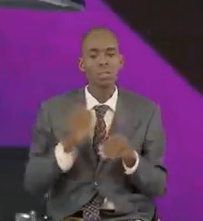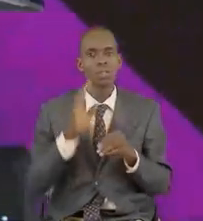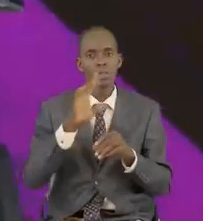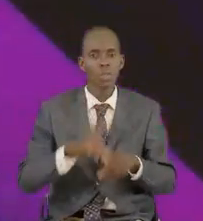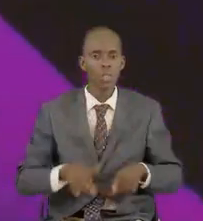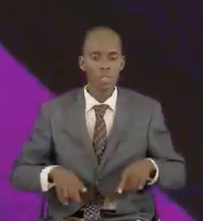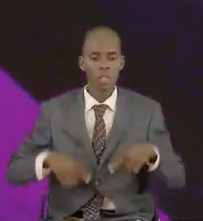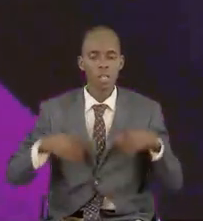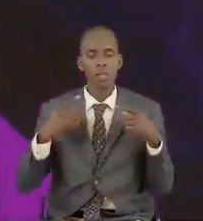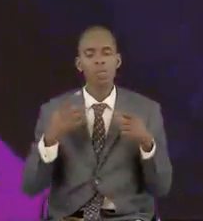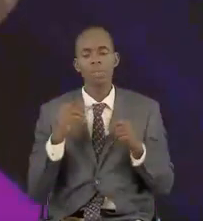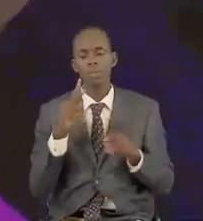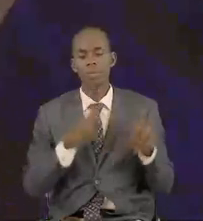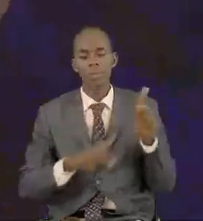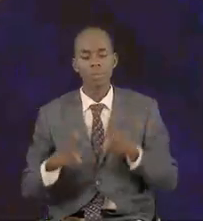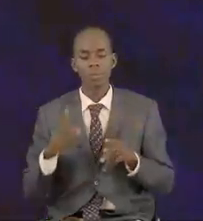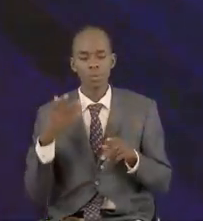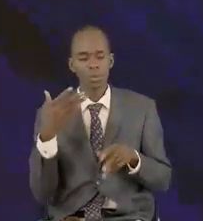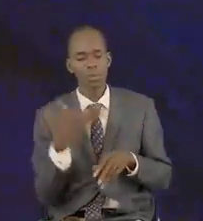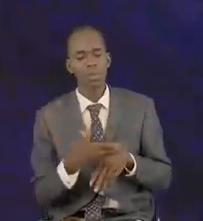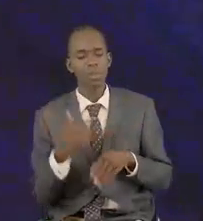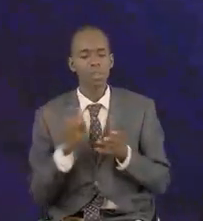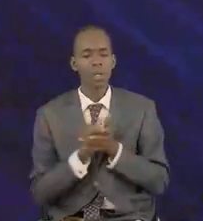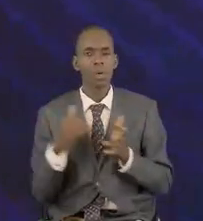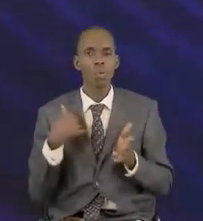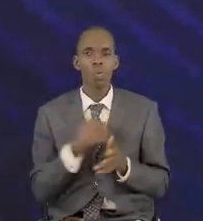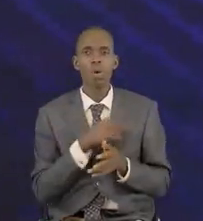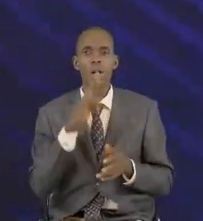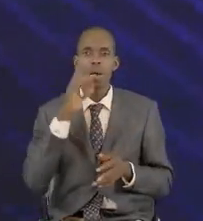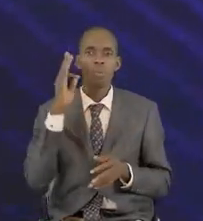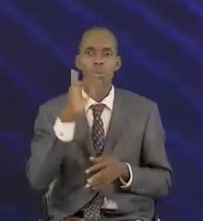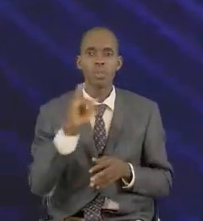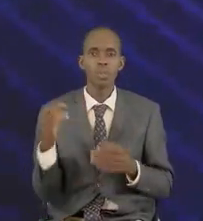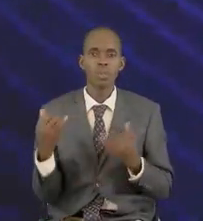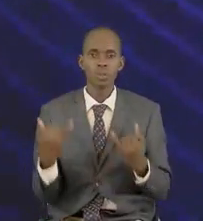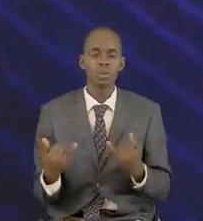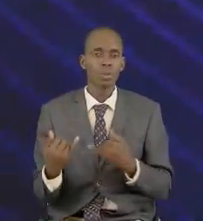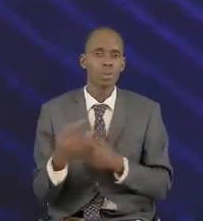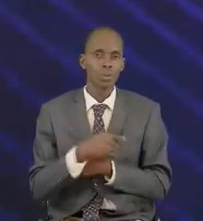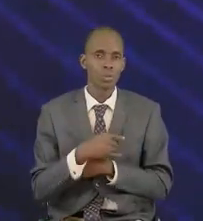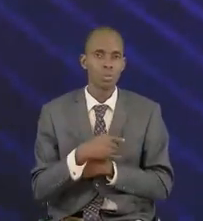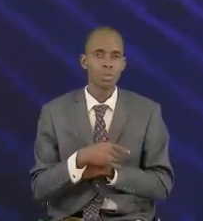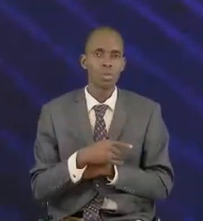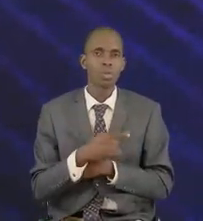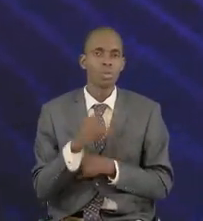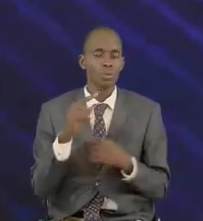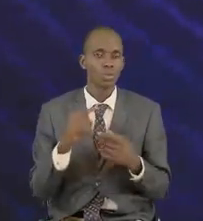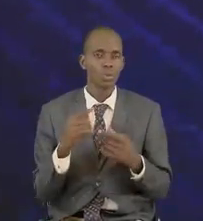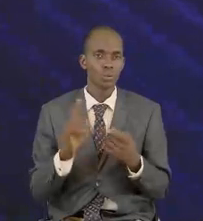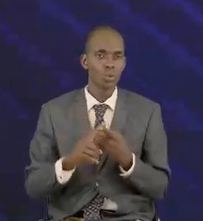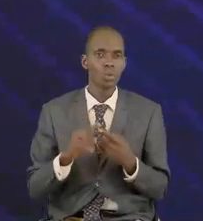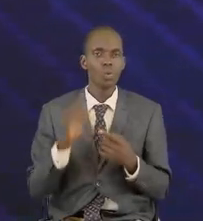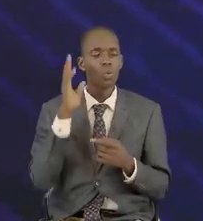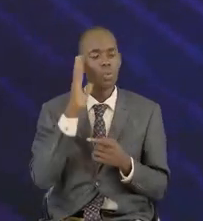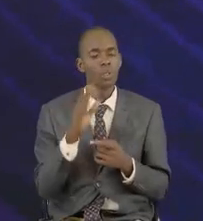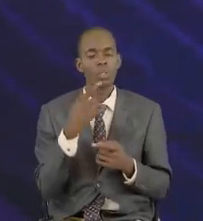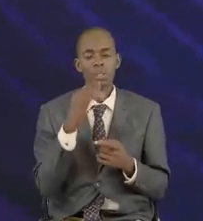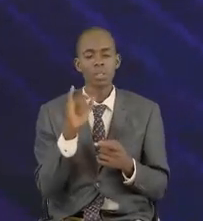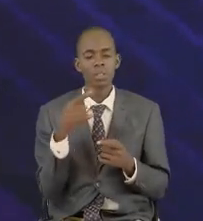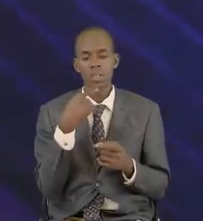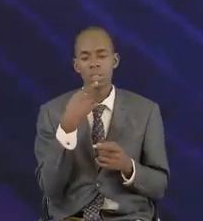parole c'est enraciné dans la vie des gens à qui il prêchait sont-ils sauvés est-ce que ces gens